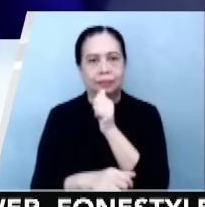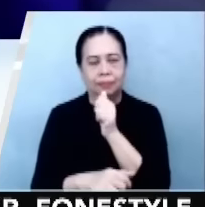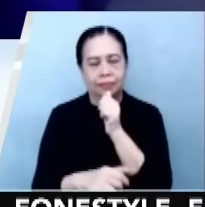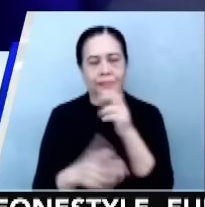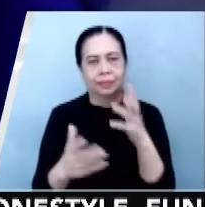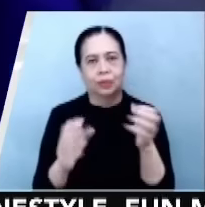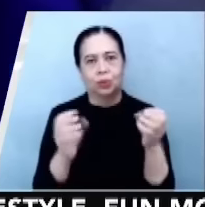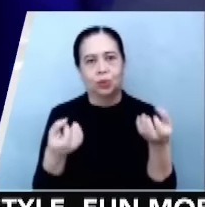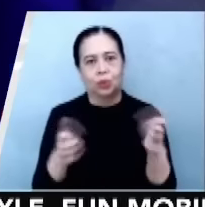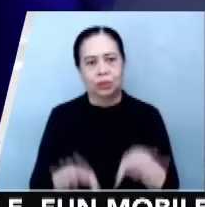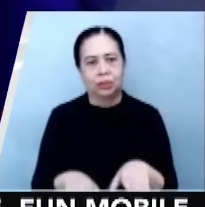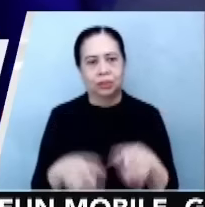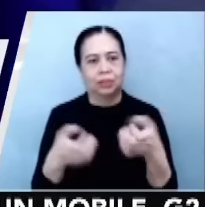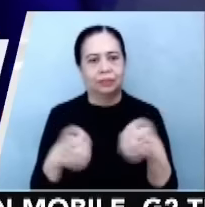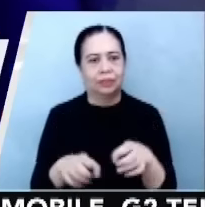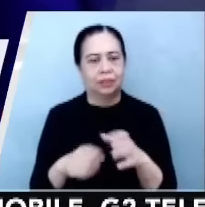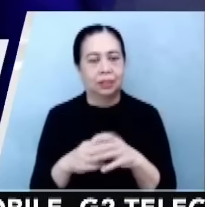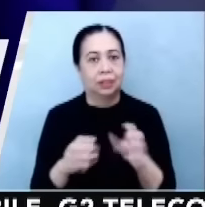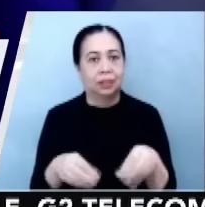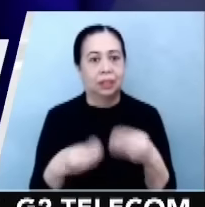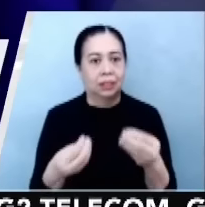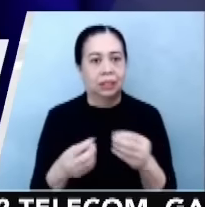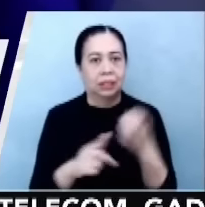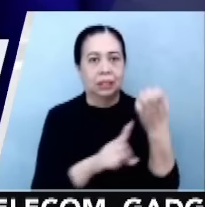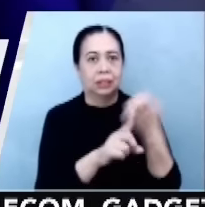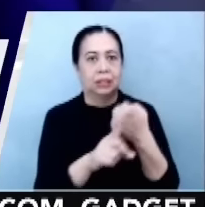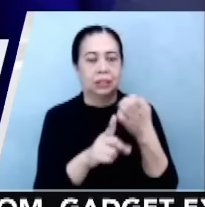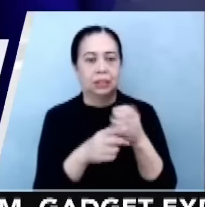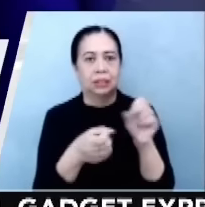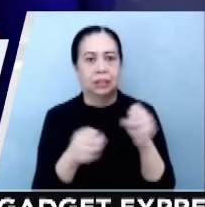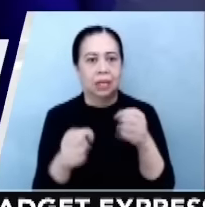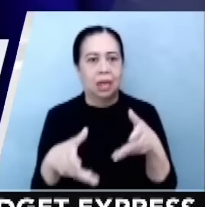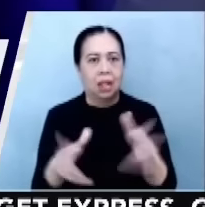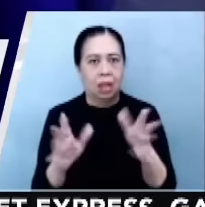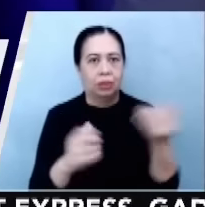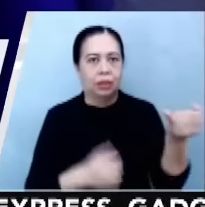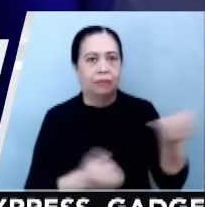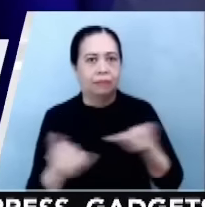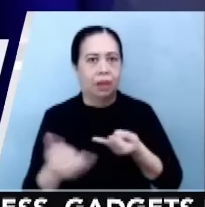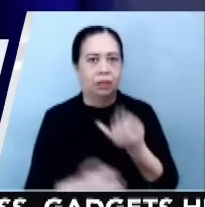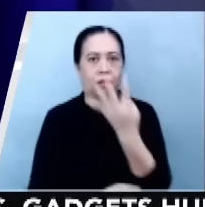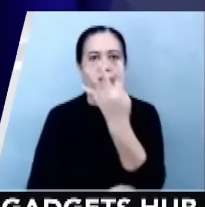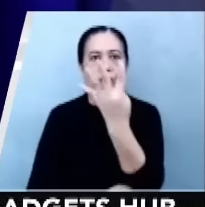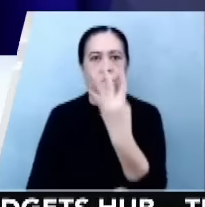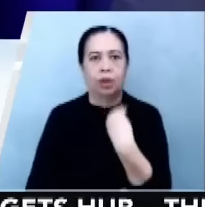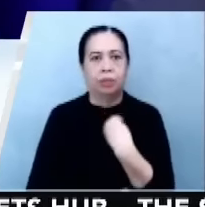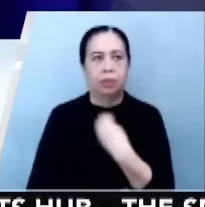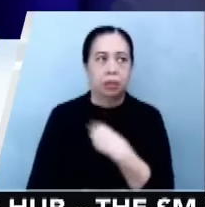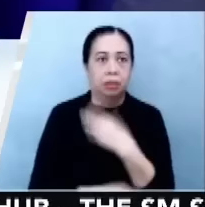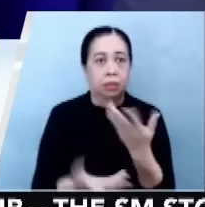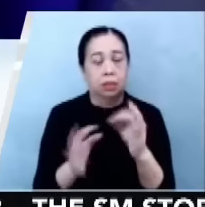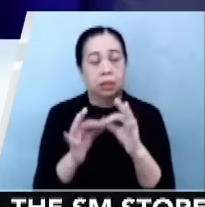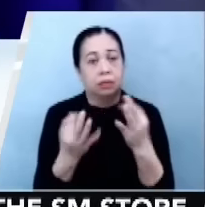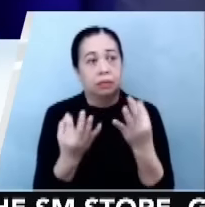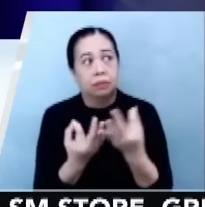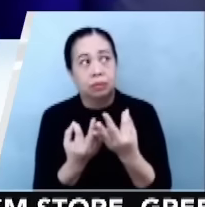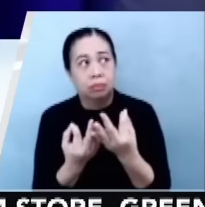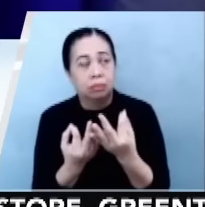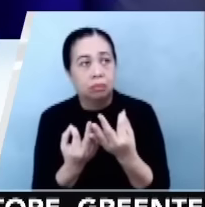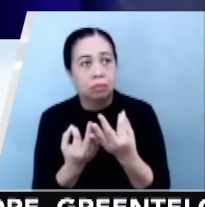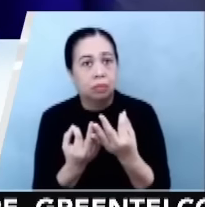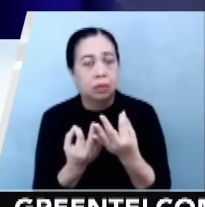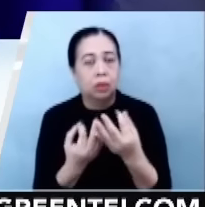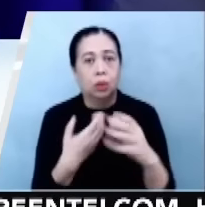we actually provided was that each athlete was allowed to invite up to 4 members, either their family, close ones,